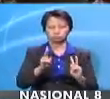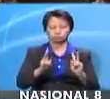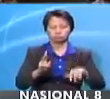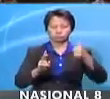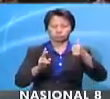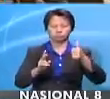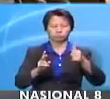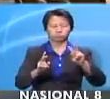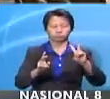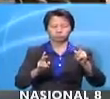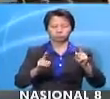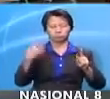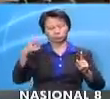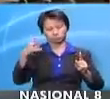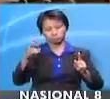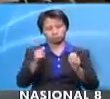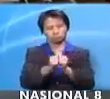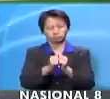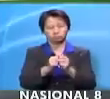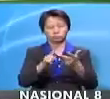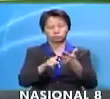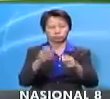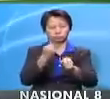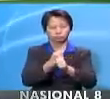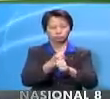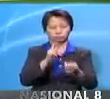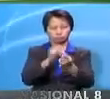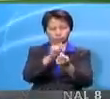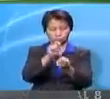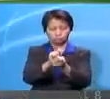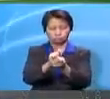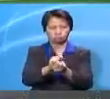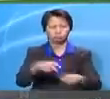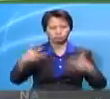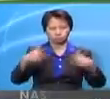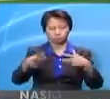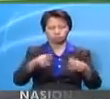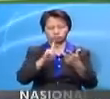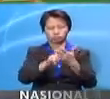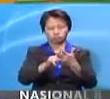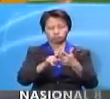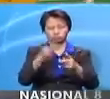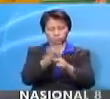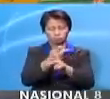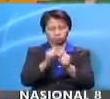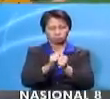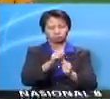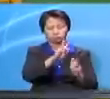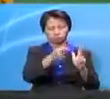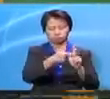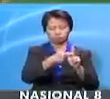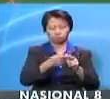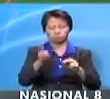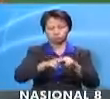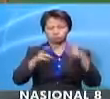set kedua untuk menang 21-17 sekaligus membawa perlawanan ke set penentuan. Perlawanan di set penentuan menjadi milik Vivian dan Ki Wei